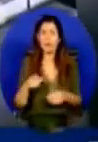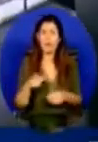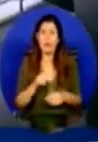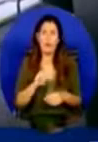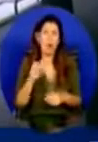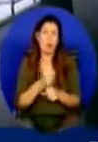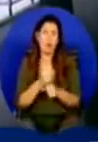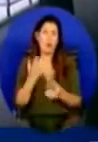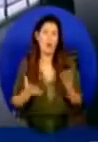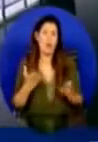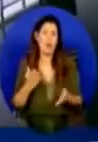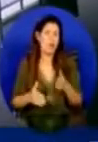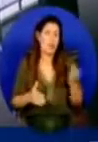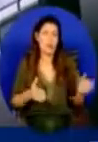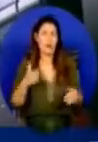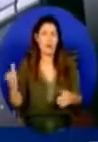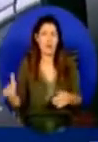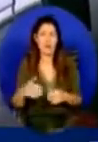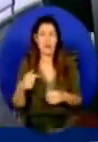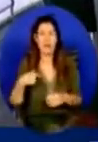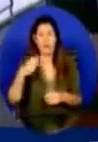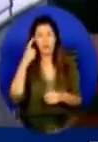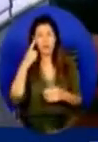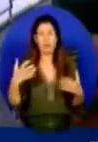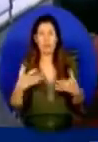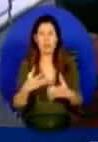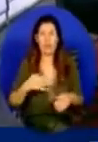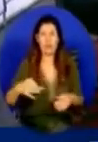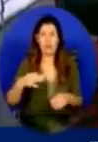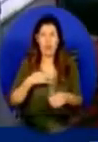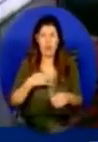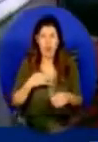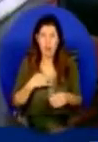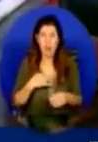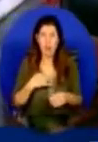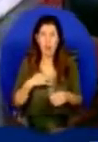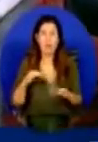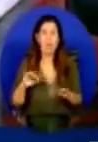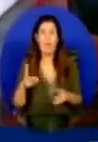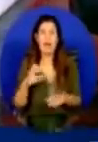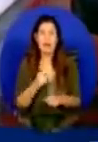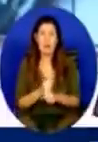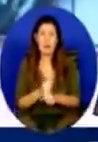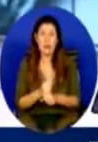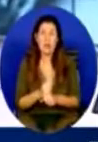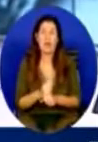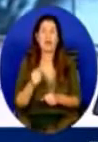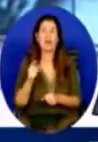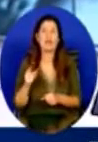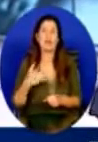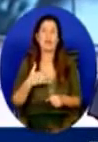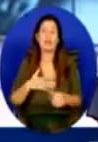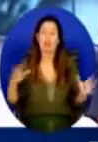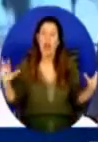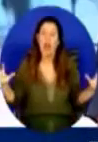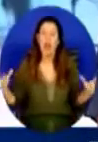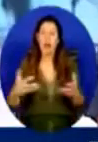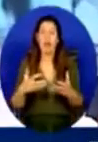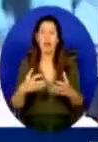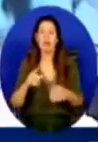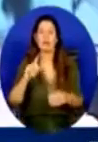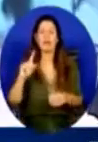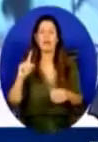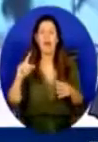שמאל וימין. אני חושבת שהתנועה שלנו, מה שהיא באה לעשות, זה לקחת את החברה הישראלית ככלל ולנסות לאחד, לנסות לבוא ולדבר